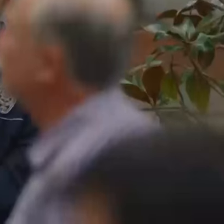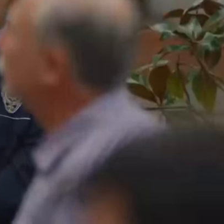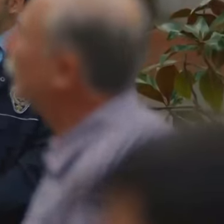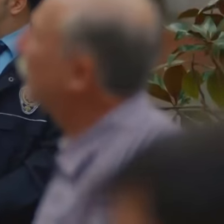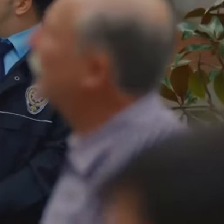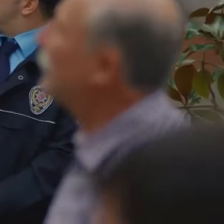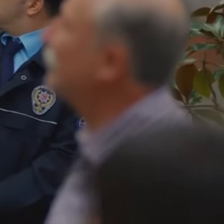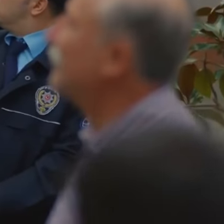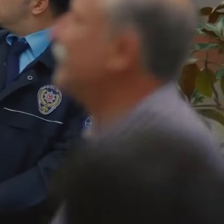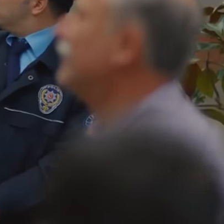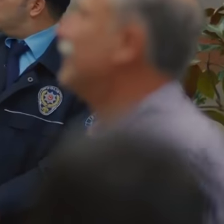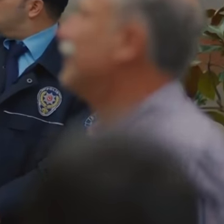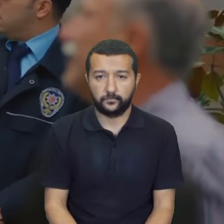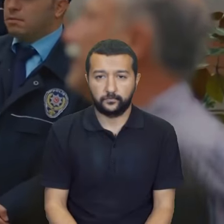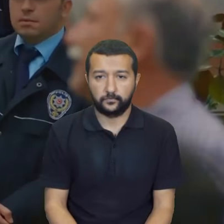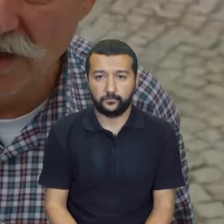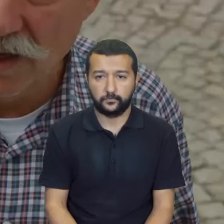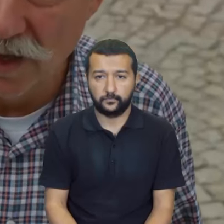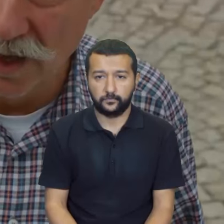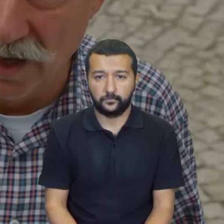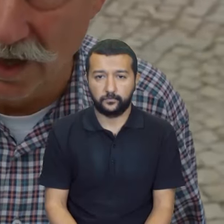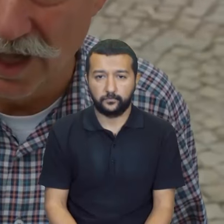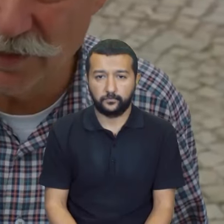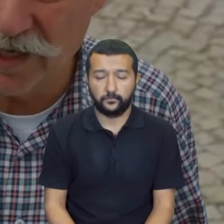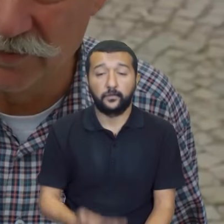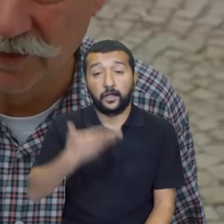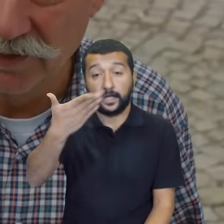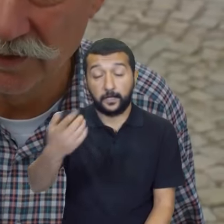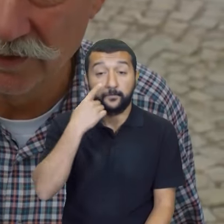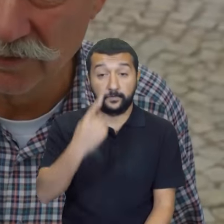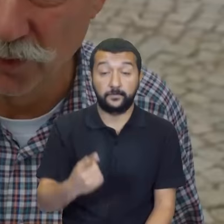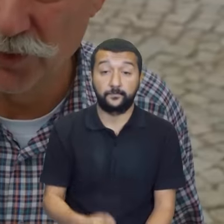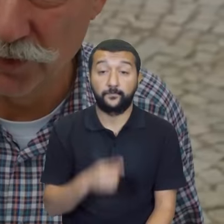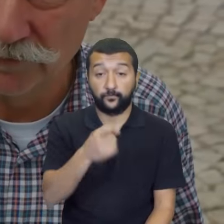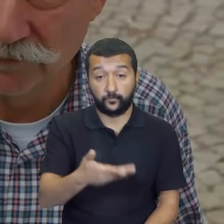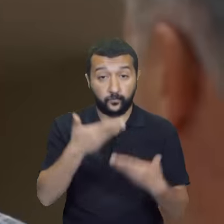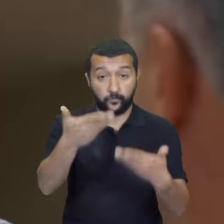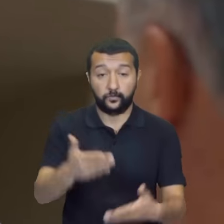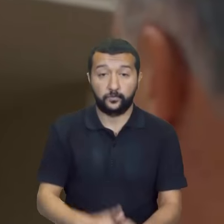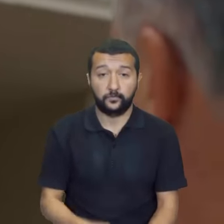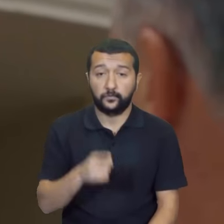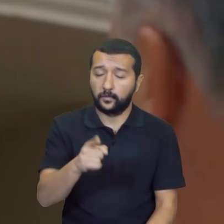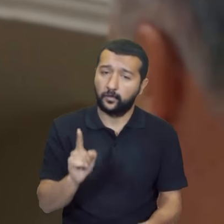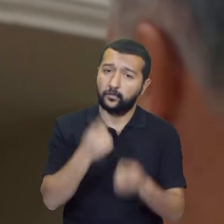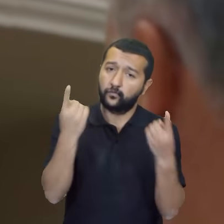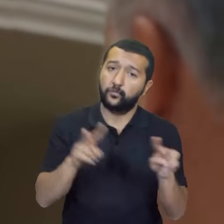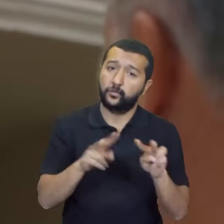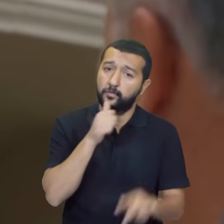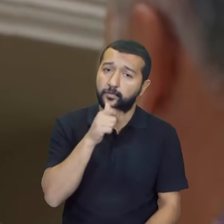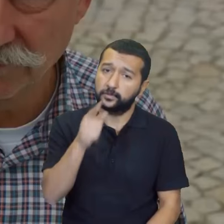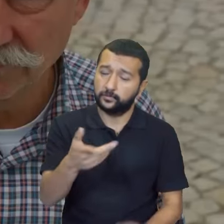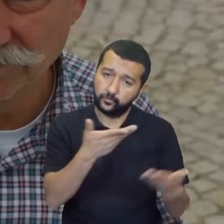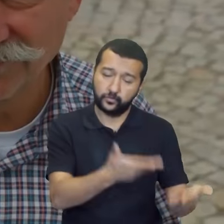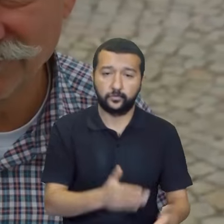Yadigar'a bir fincan kahve uzattı. Polisler arasında bakıştılar. Al bakalım. Buyur. Estağfurullah Münir baba.